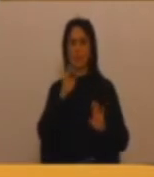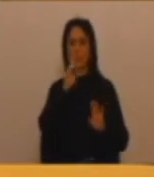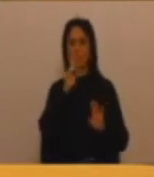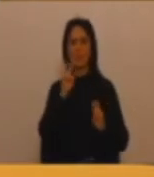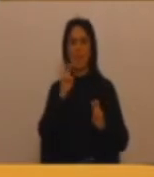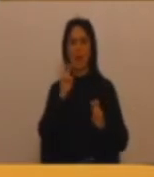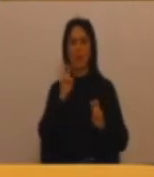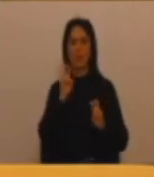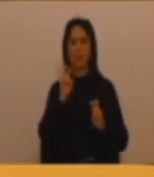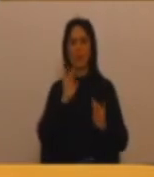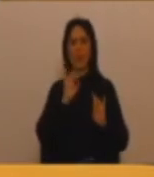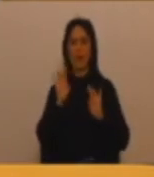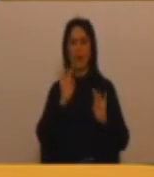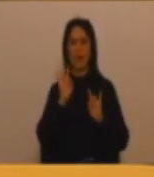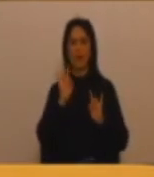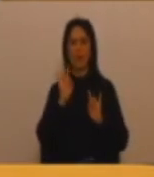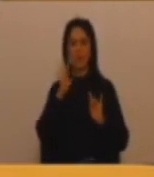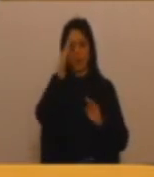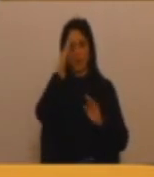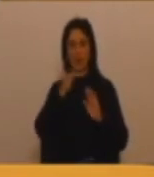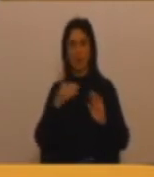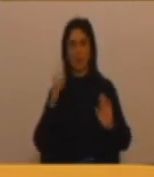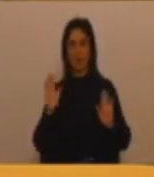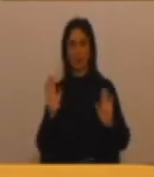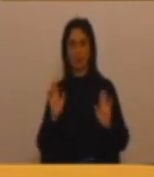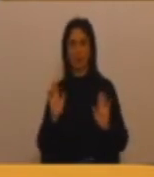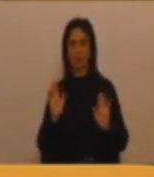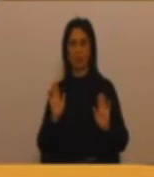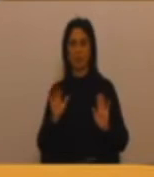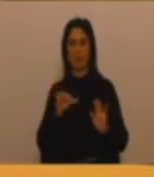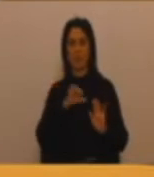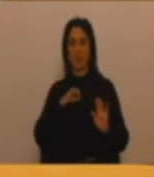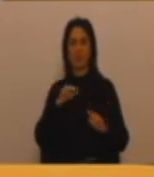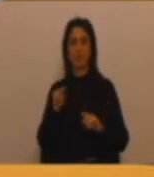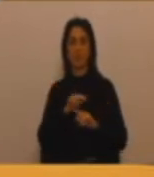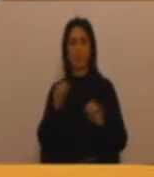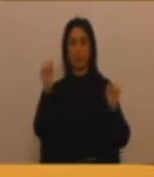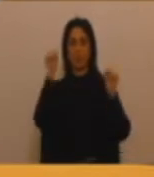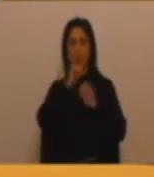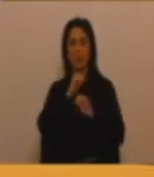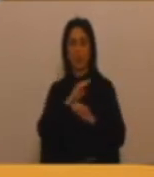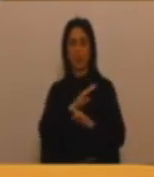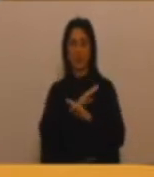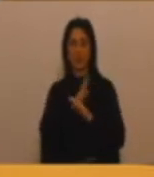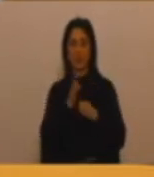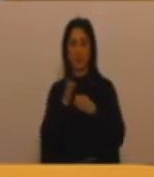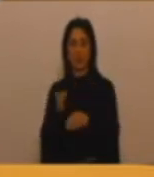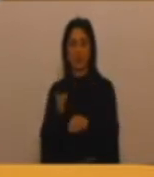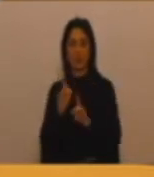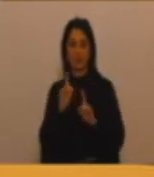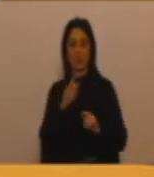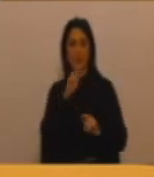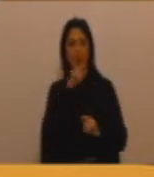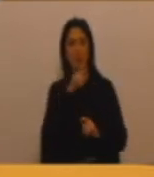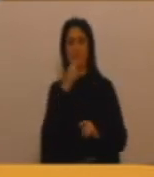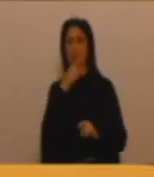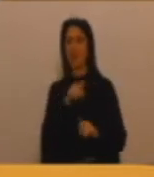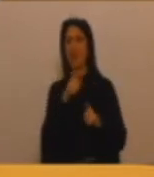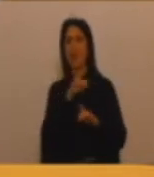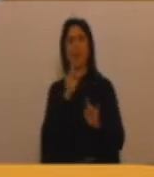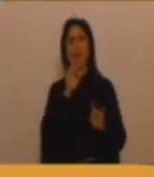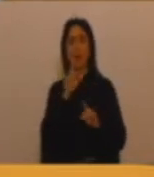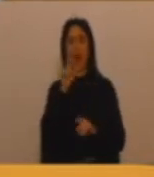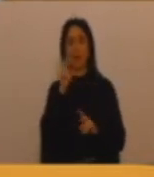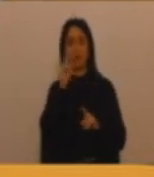რეკლამას თავი ავარიდოთ თვით მკურნალობა სიკვდილისკენ მიმავალ გზას ნიშნავს. ადამიანმა არ